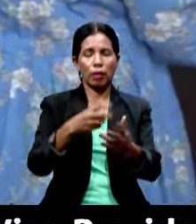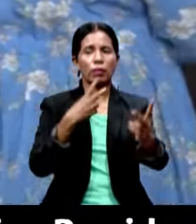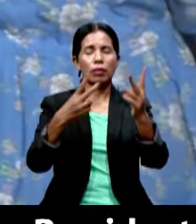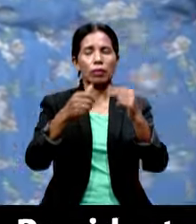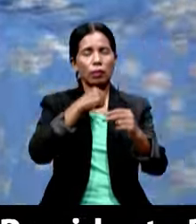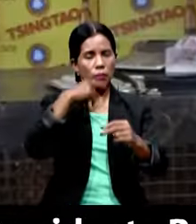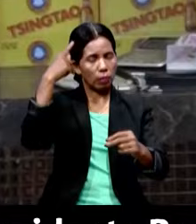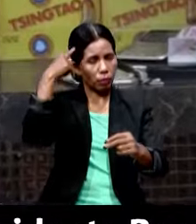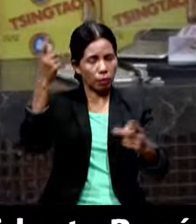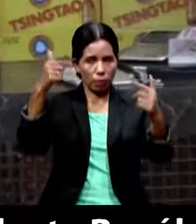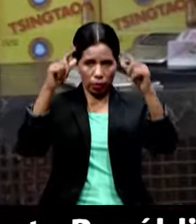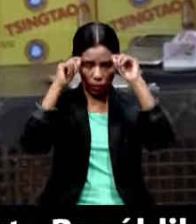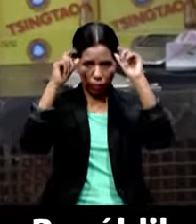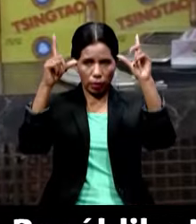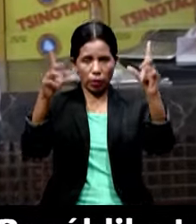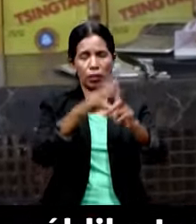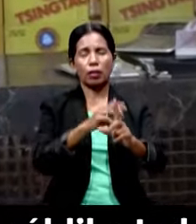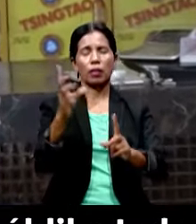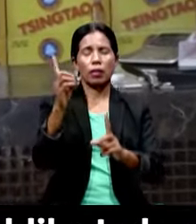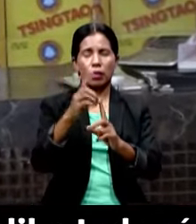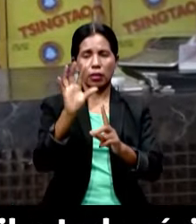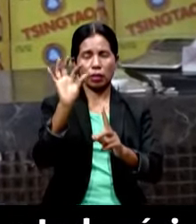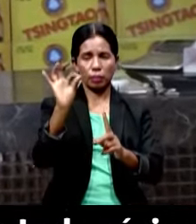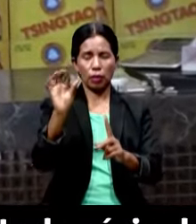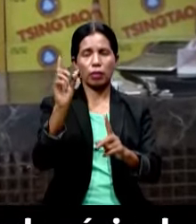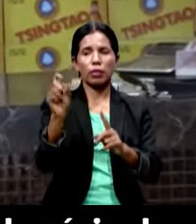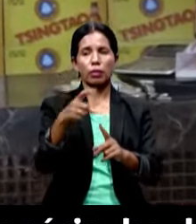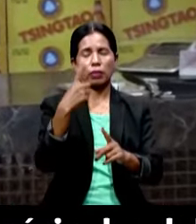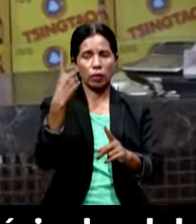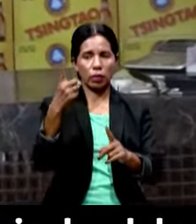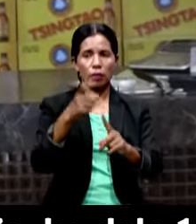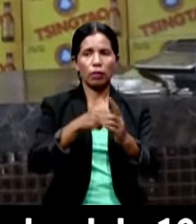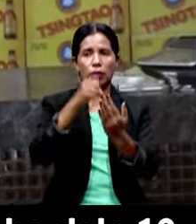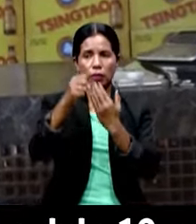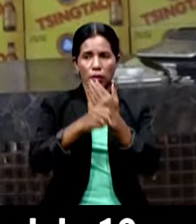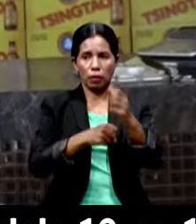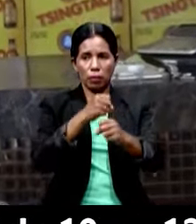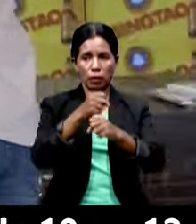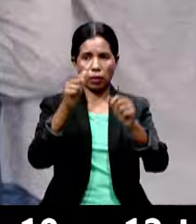amu papa Francisco nian me Timor Leste ia lorong sia to lorong sang resing ida fulan stembru tinang ne.